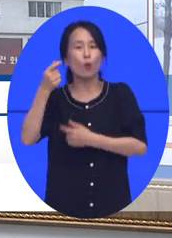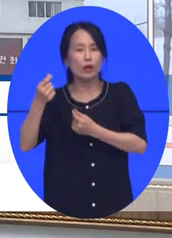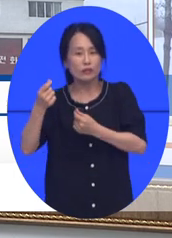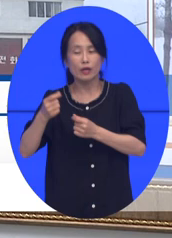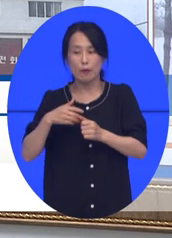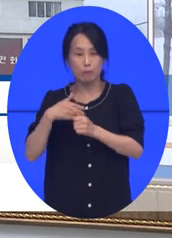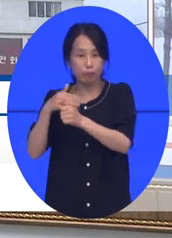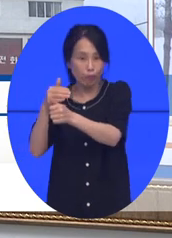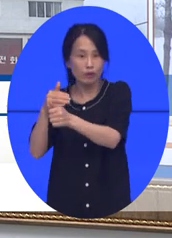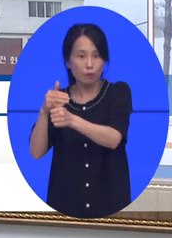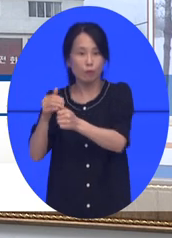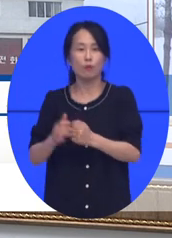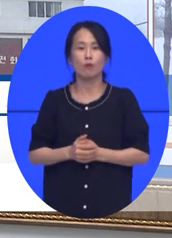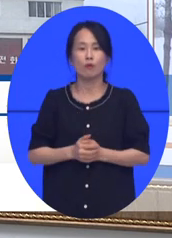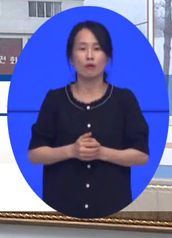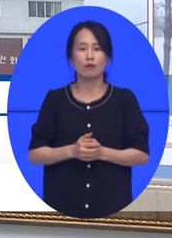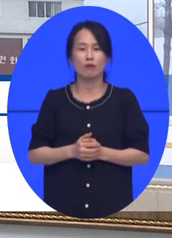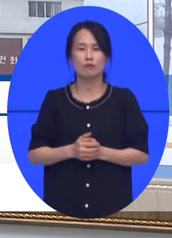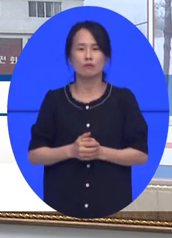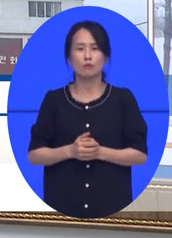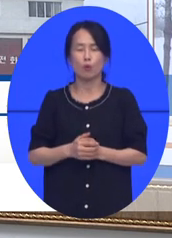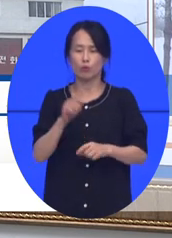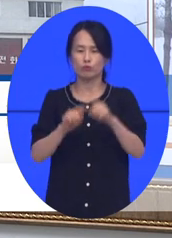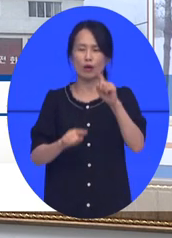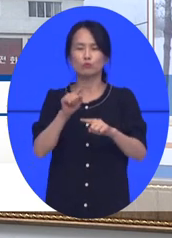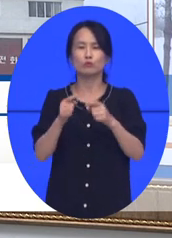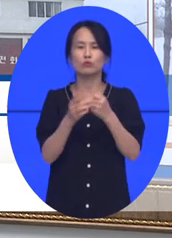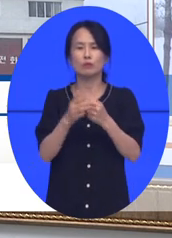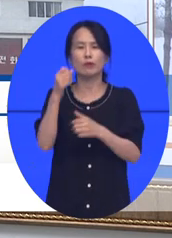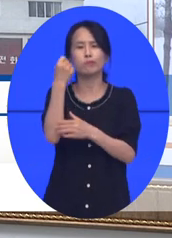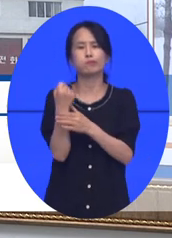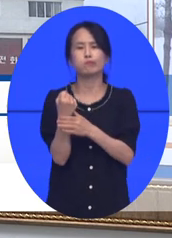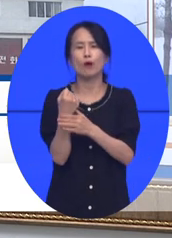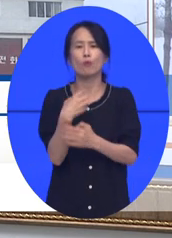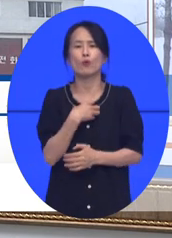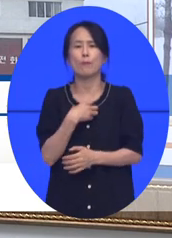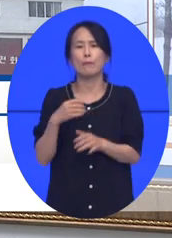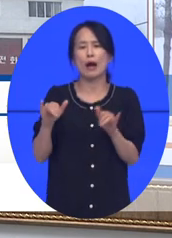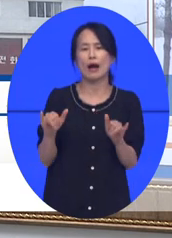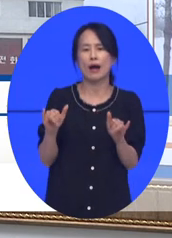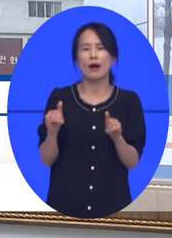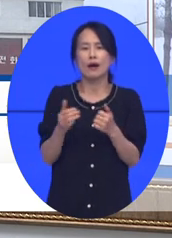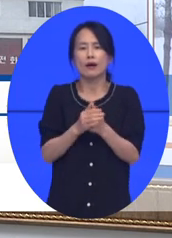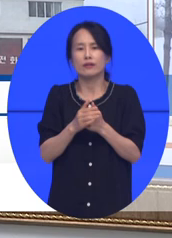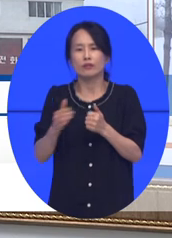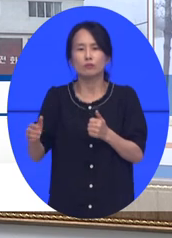그걸로 보냈고 나무 목조다 보니까 망가지다 싶어요 보관